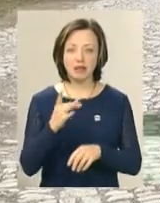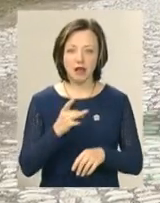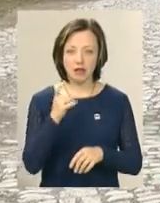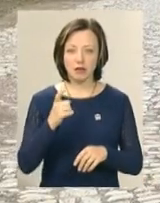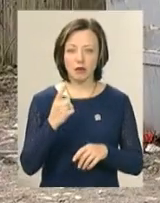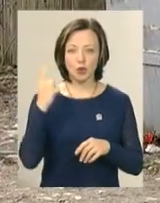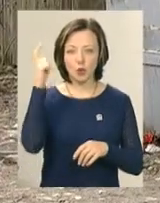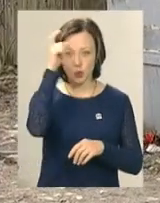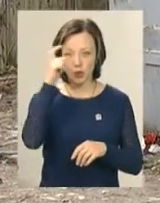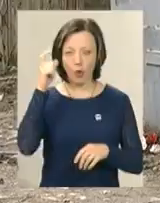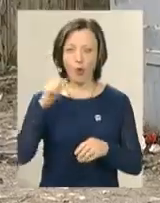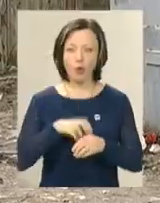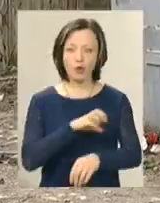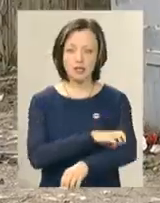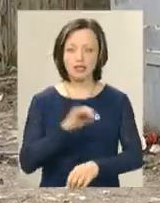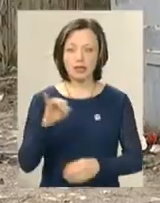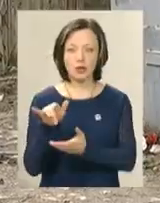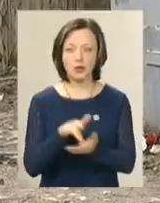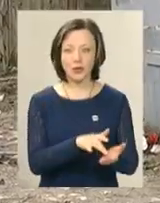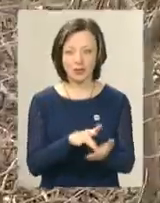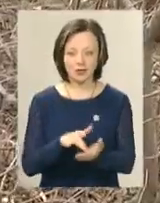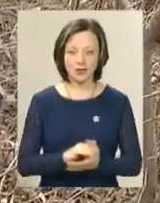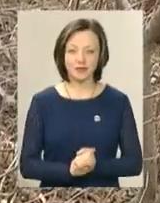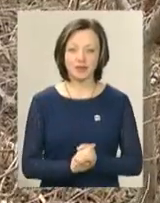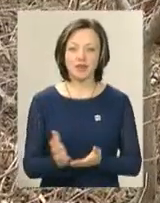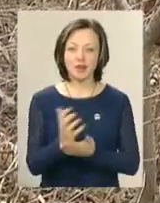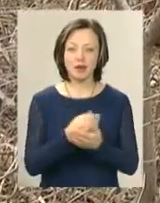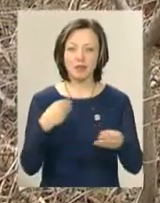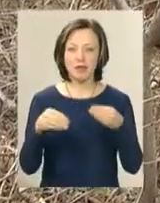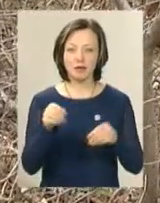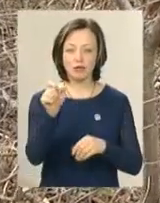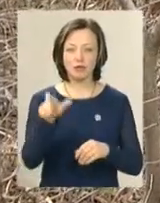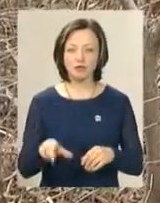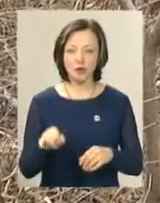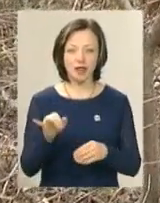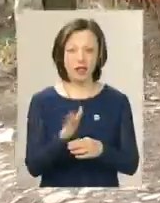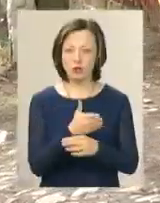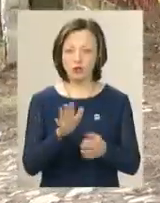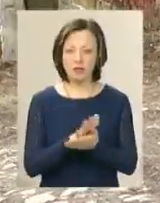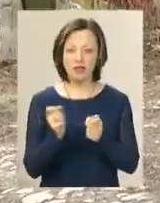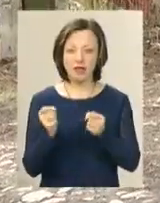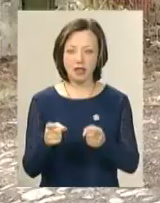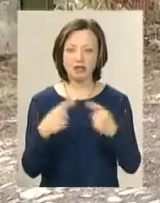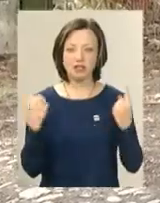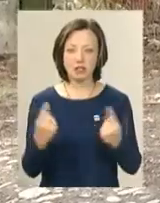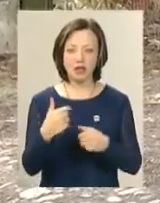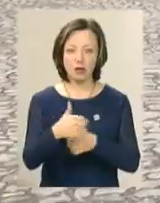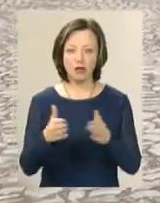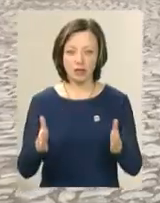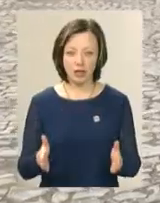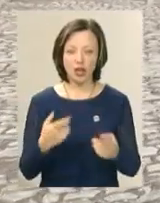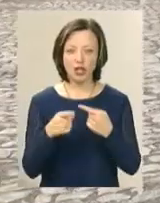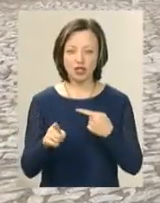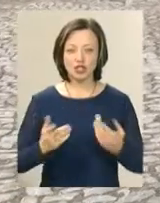раз від туристів. Найбільше чоловік визбирає після туристів пластикових пляшок і склянок. Пан Ярослав не сортує сміття і викидає його у звичайні контейнери.